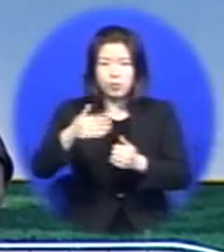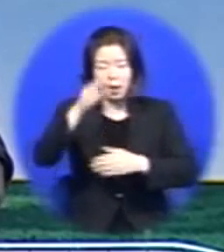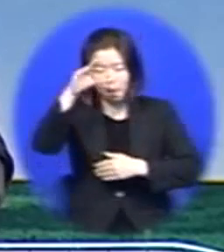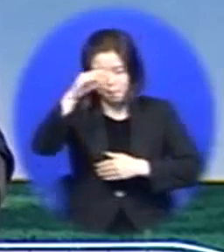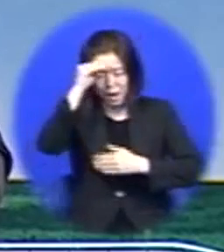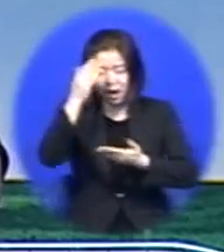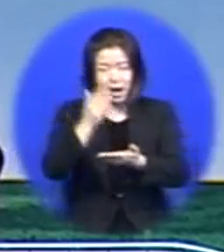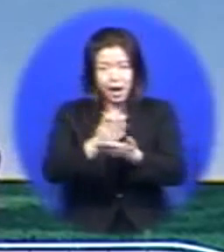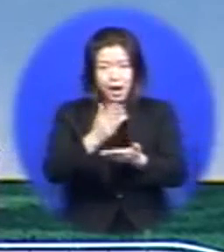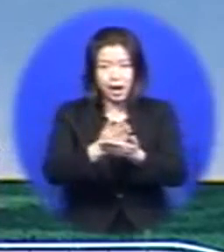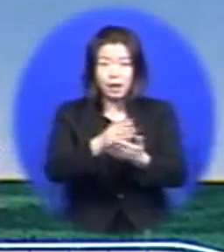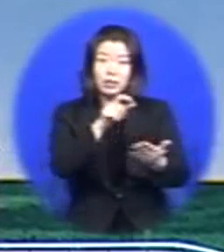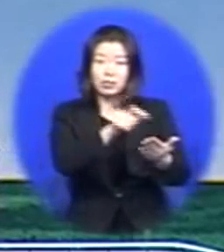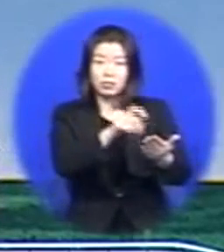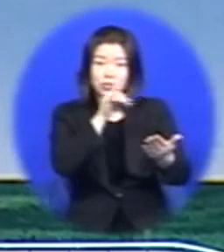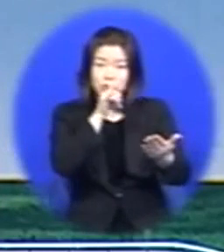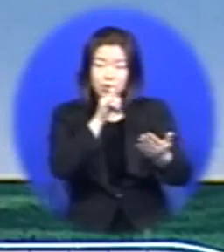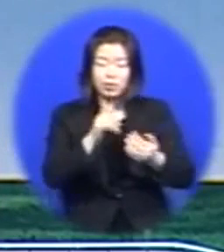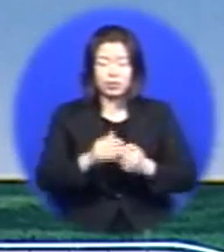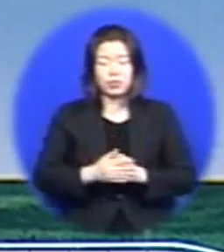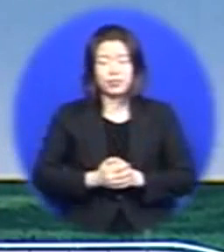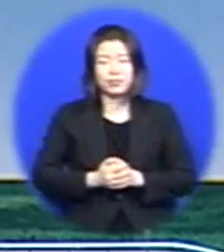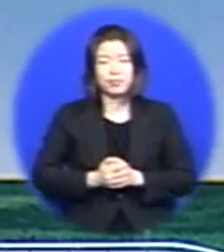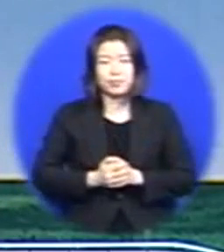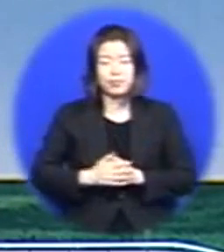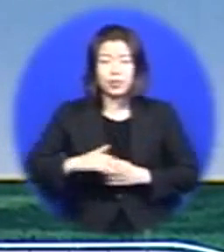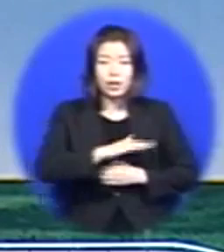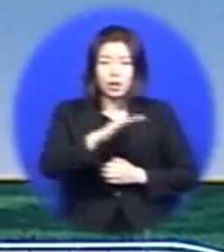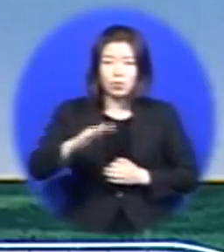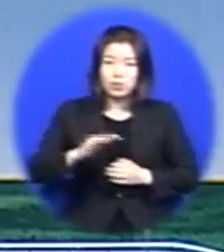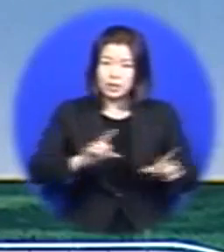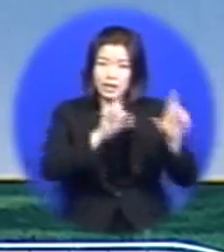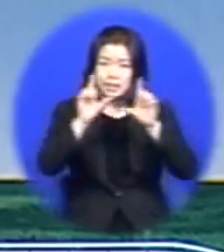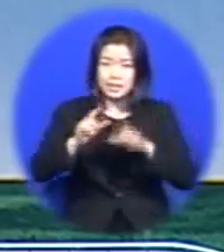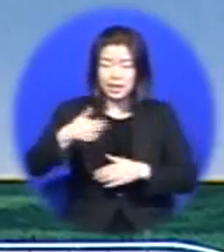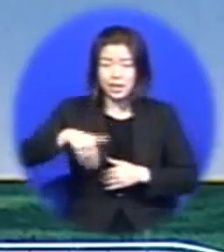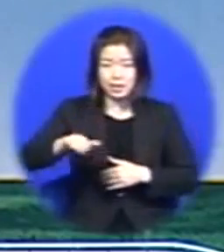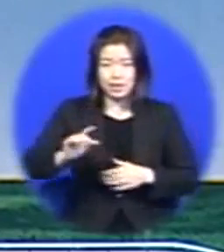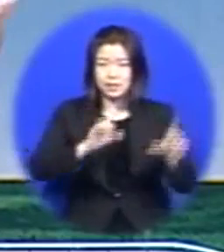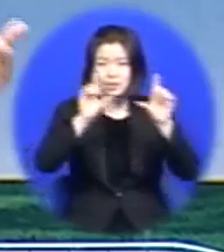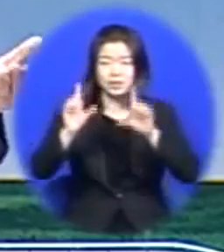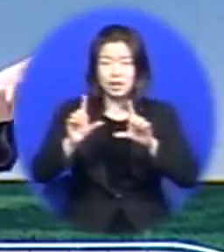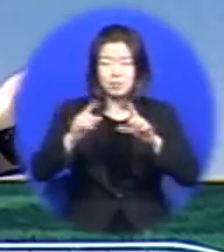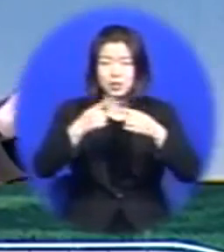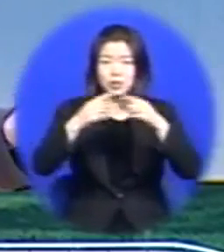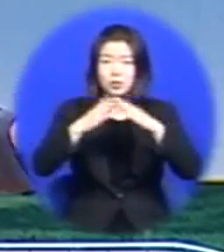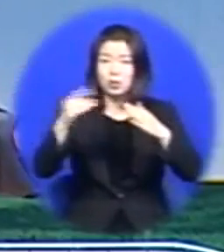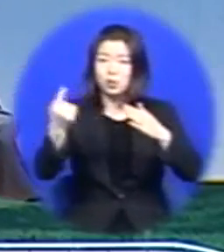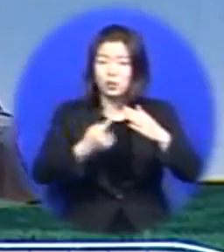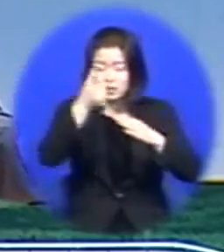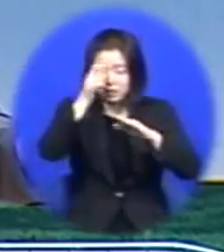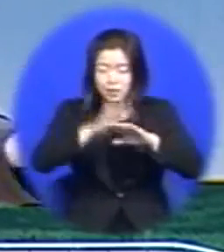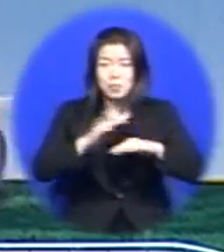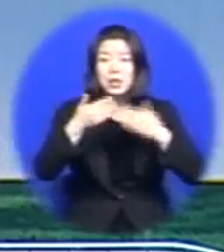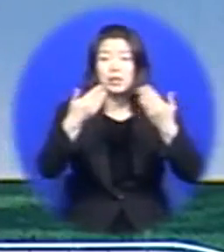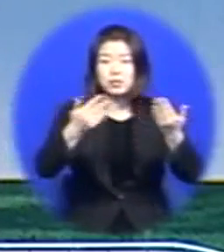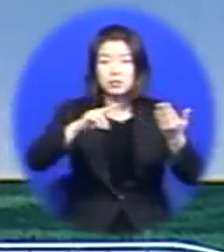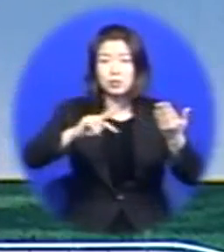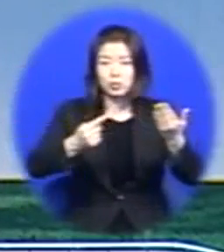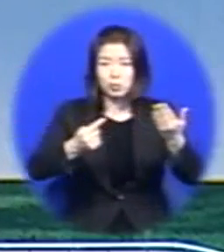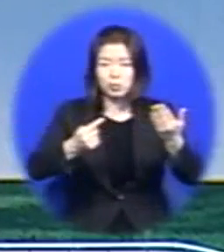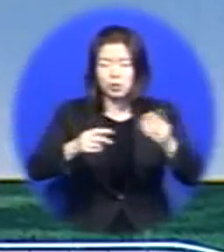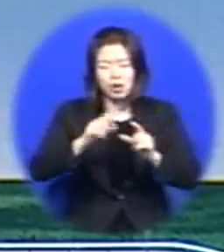말고 라고 말씀합니다. 우리가 살아가는 삶이 교회 와서 이렇게 예배를 드려도